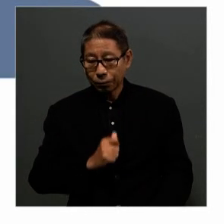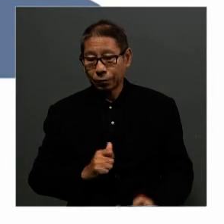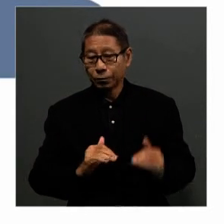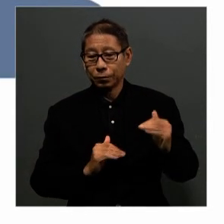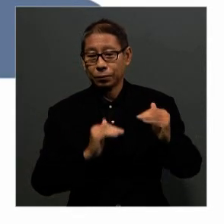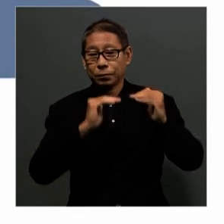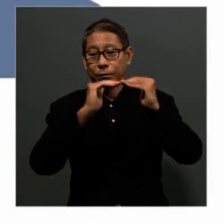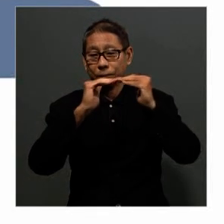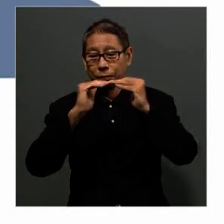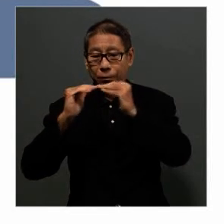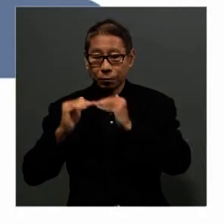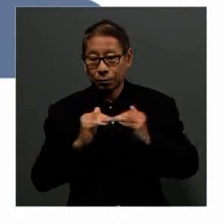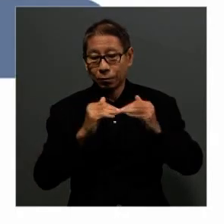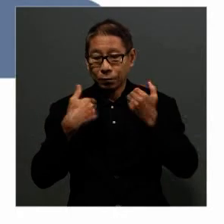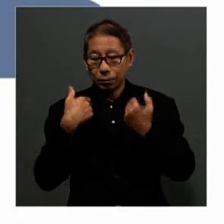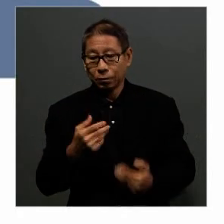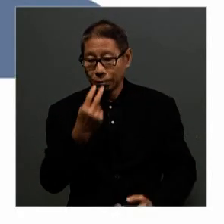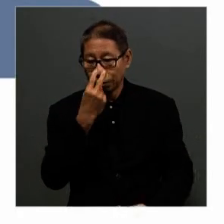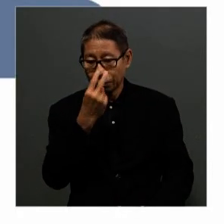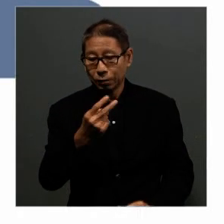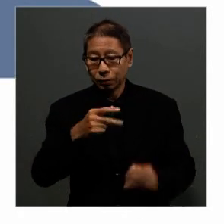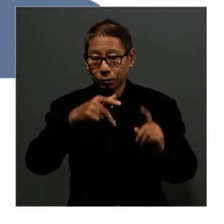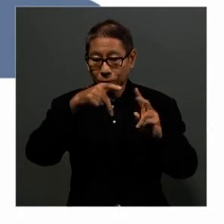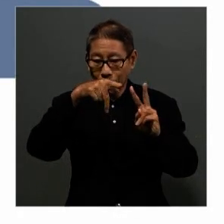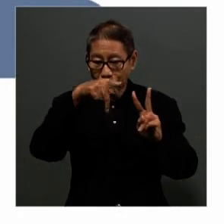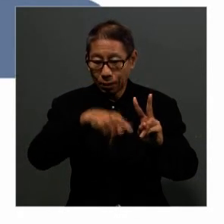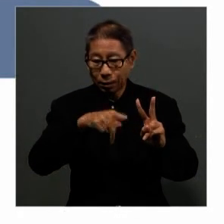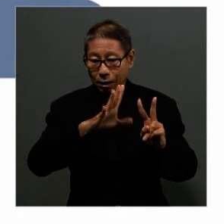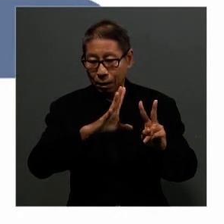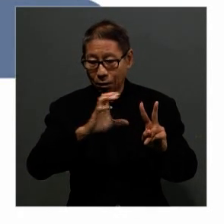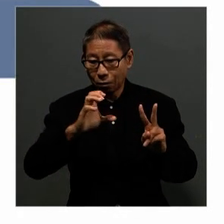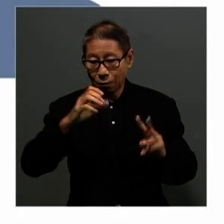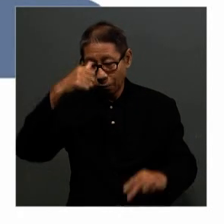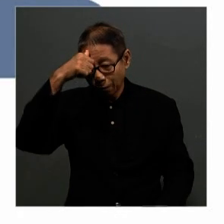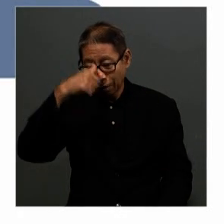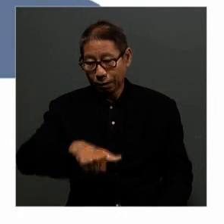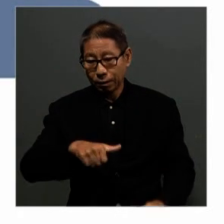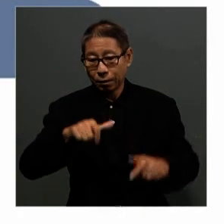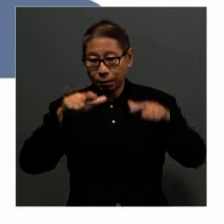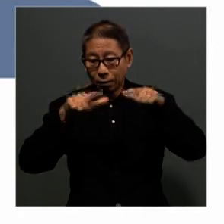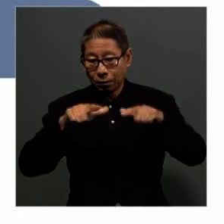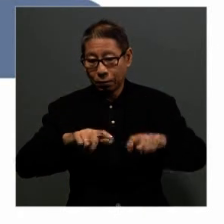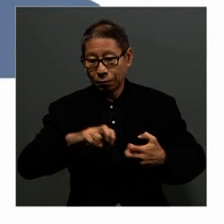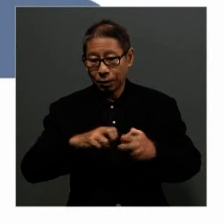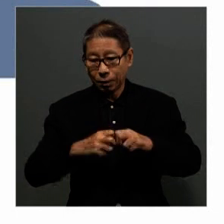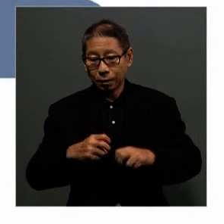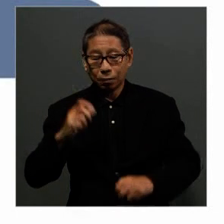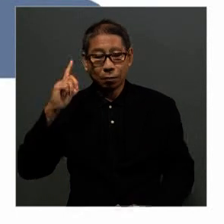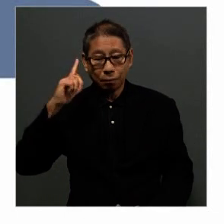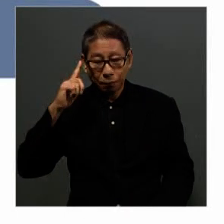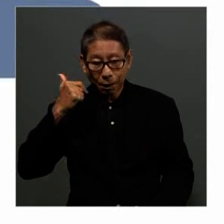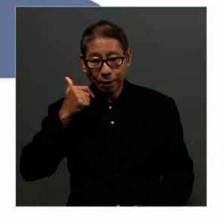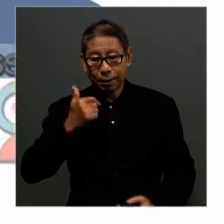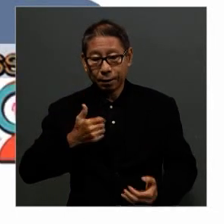เทียมผ่านโครงการที่บอกนะครับมหัศจรรย์2,500วันโครงการนี้จะช่วยลดปัญญหาสุขภาพของมารดาและทารกอย่างเป็น